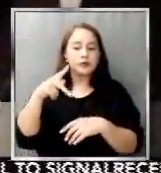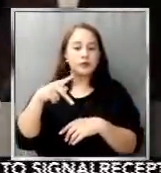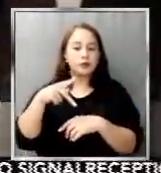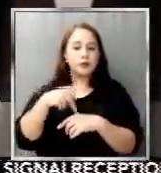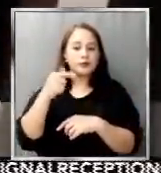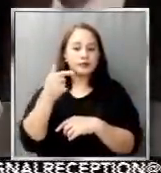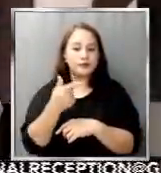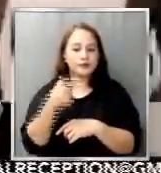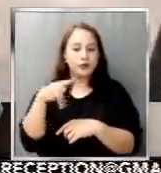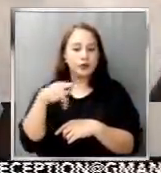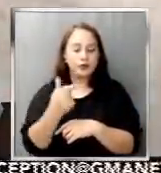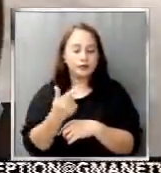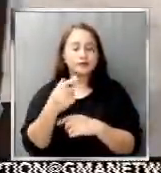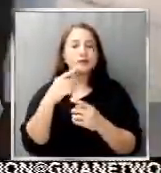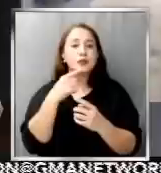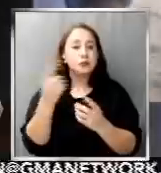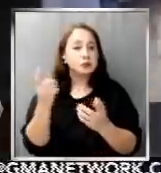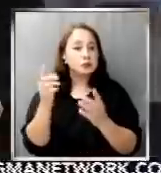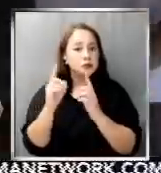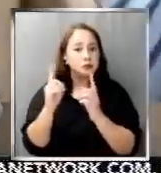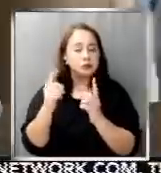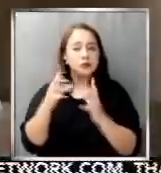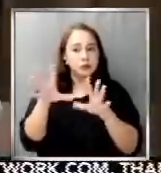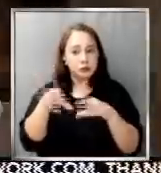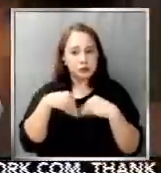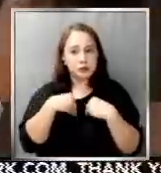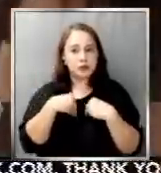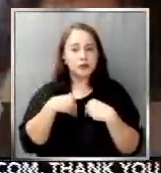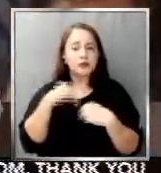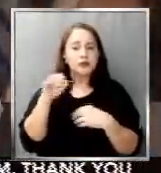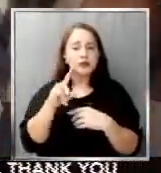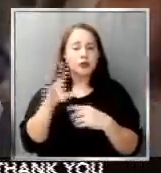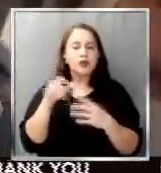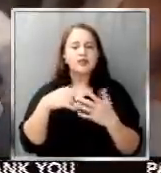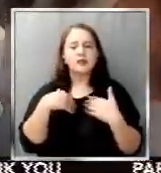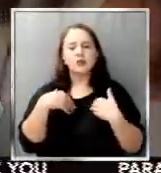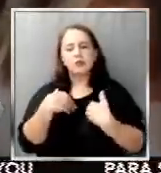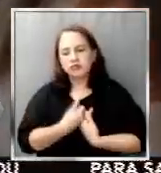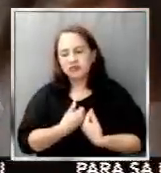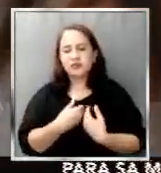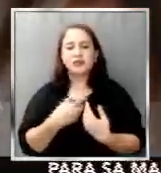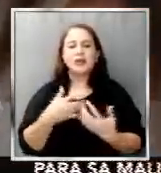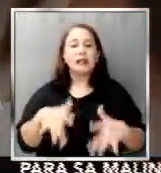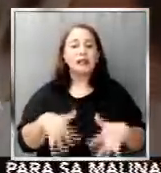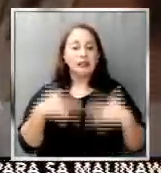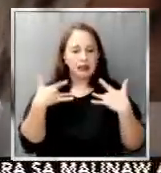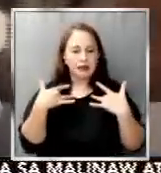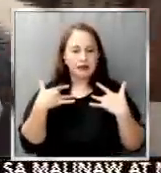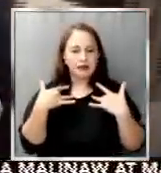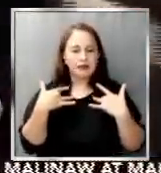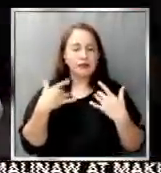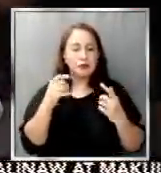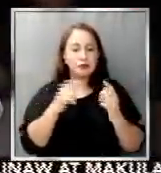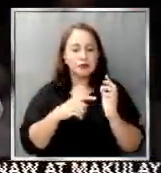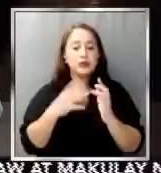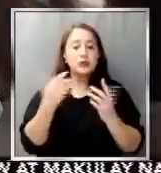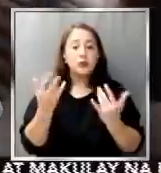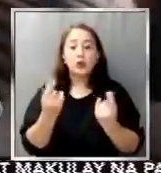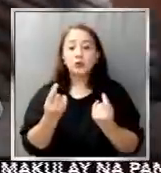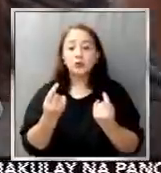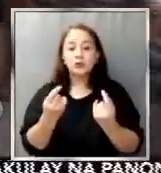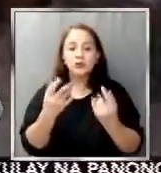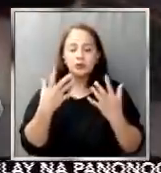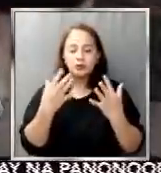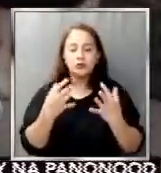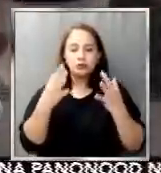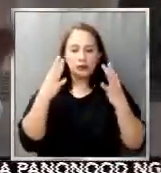kwentuhan, inamin daw ni John Lloyd na na-burnout siya sa kanyang buhay showbiz, kaya bigla siyang nag-indefinite leave of